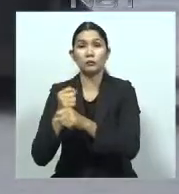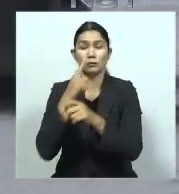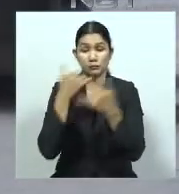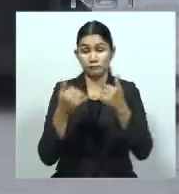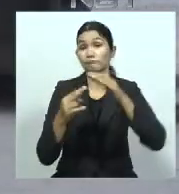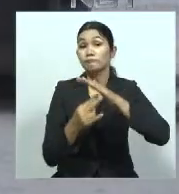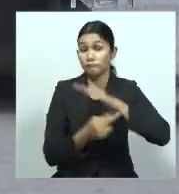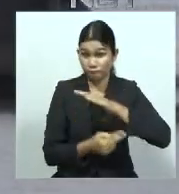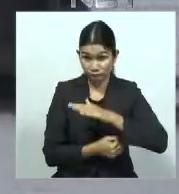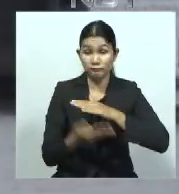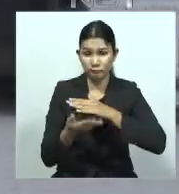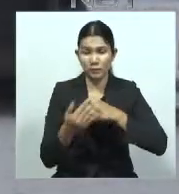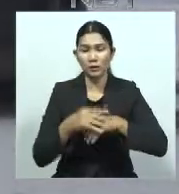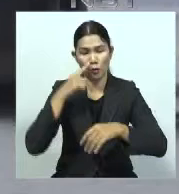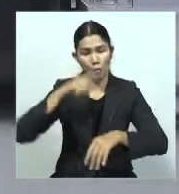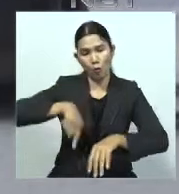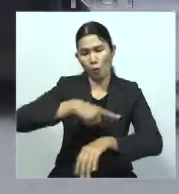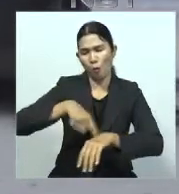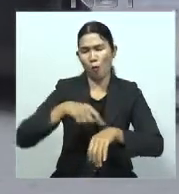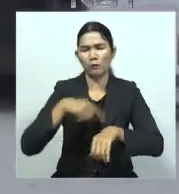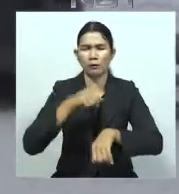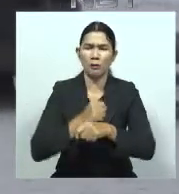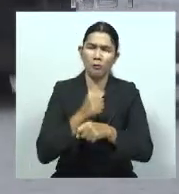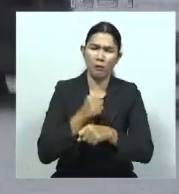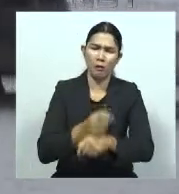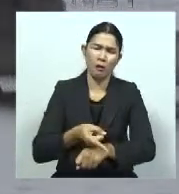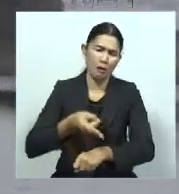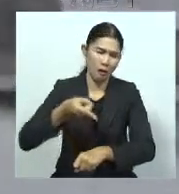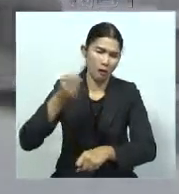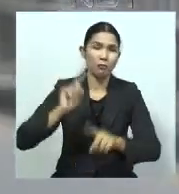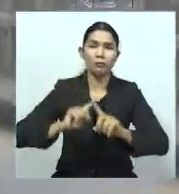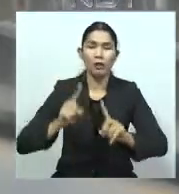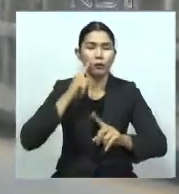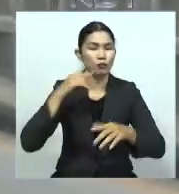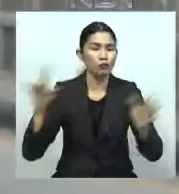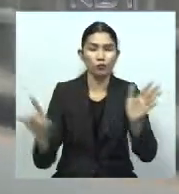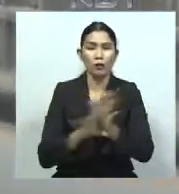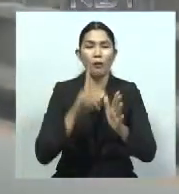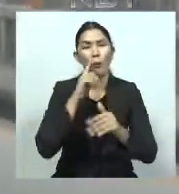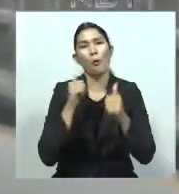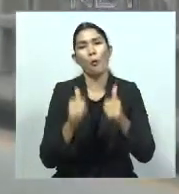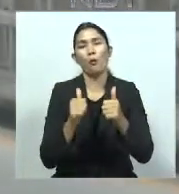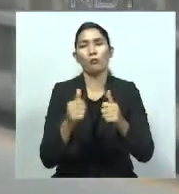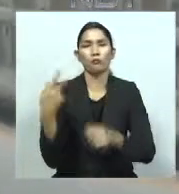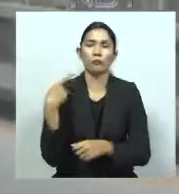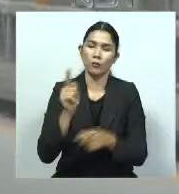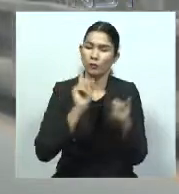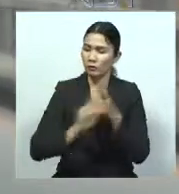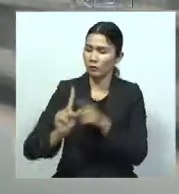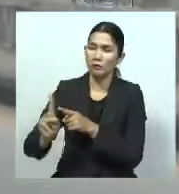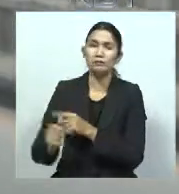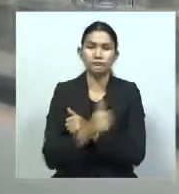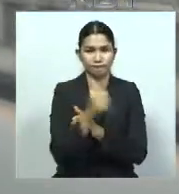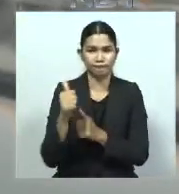านนท์จะใช้เวลาในการก่อสร้างยาวนานแต่นับเป็นการรอคอยที่คุ้มค่าชาวสงขลาได้ประโยชน์นานับประการจากสะพานแ